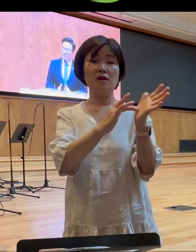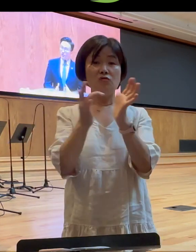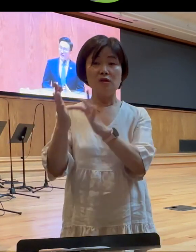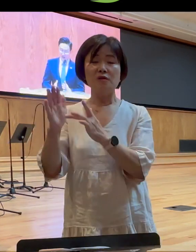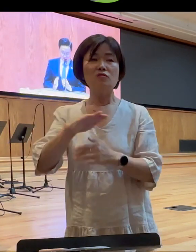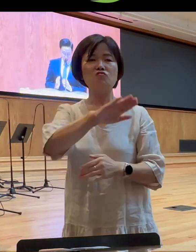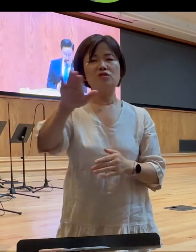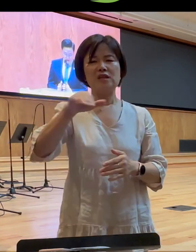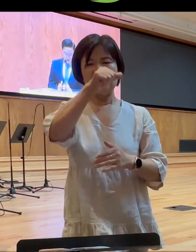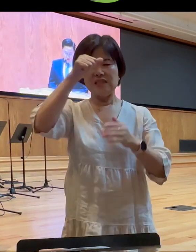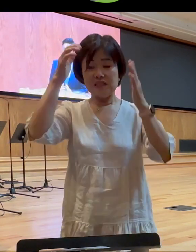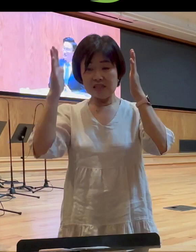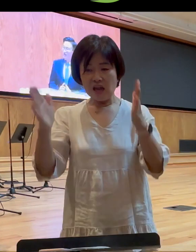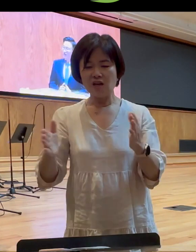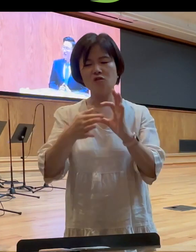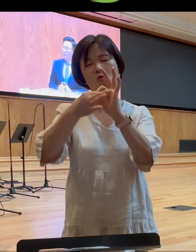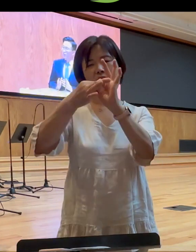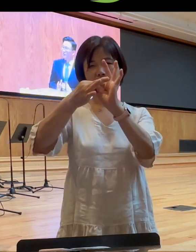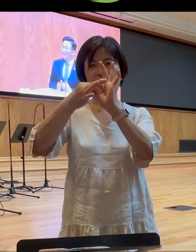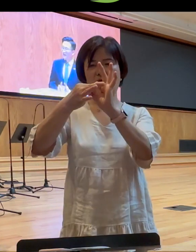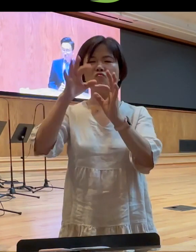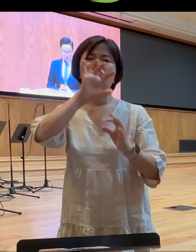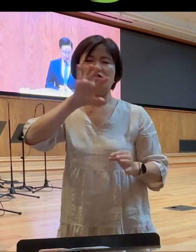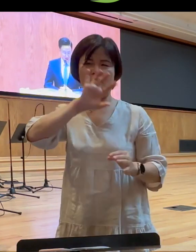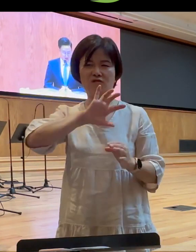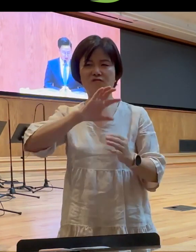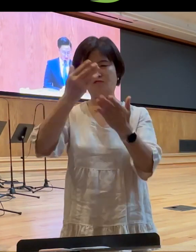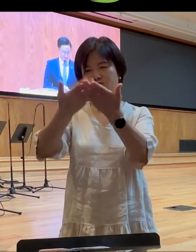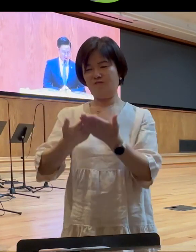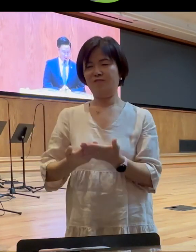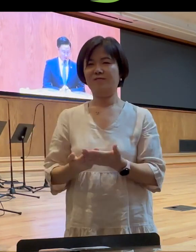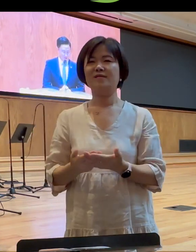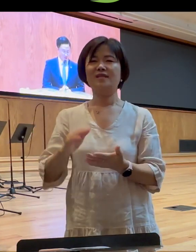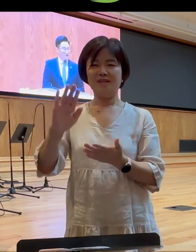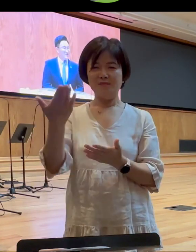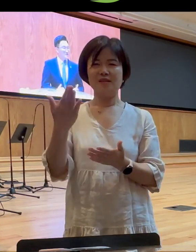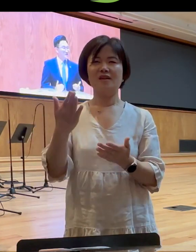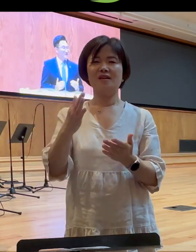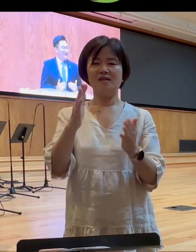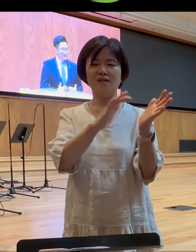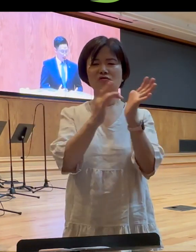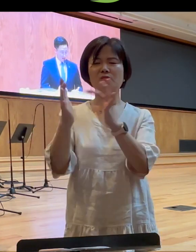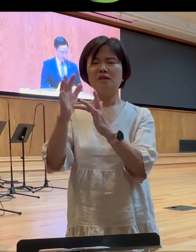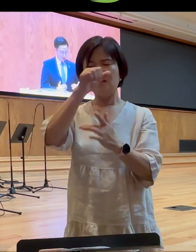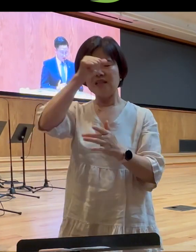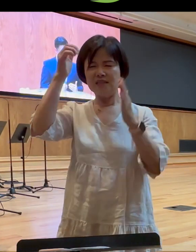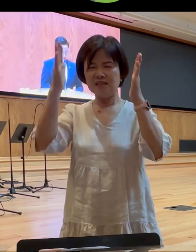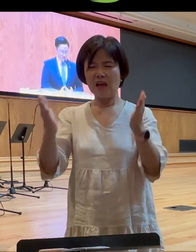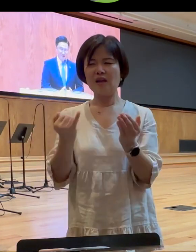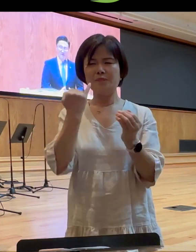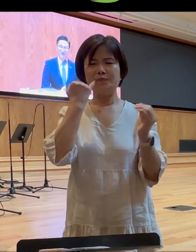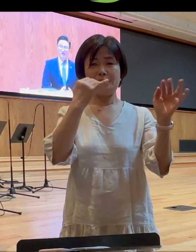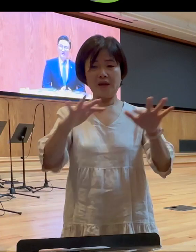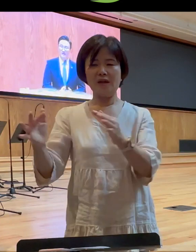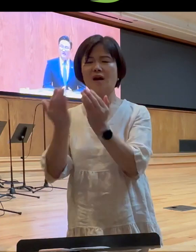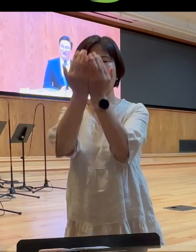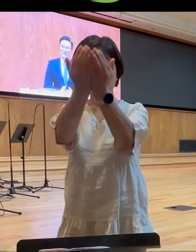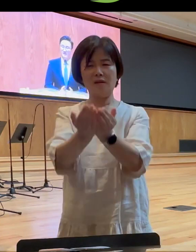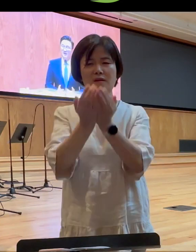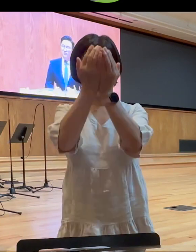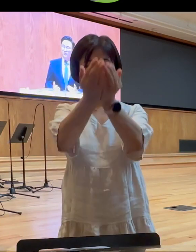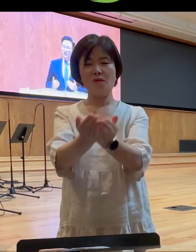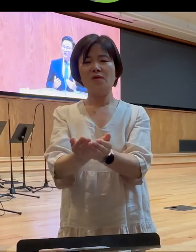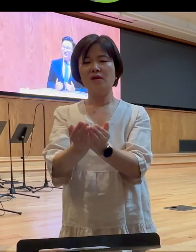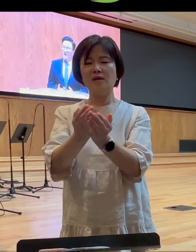예수님은 우리의 인생을 통해서 훈련하십니다. 그분은 인생이라는 항해를 통해서